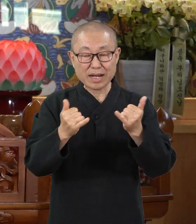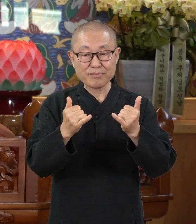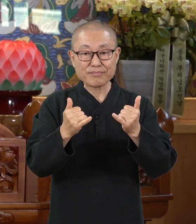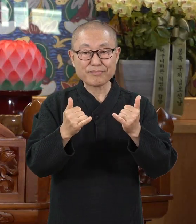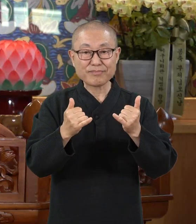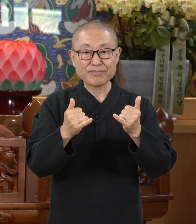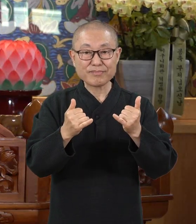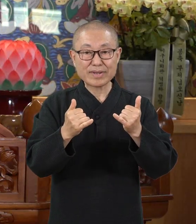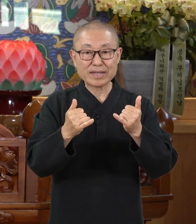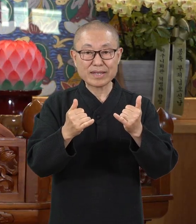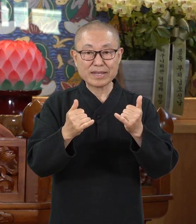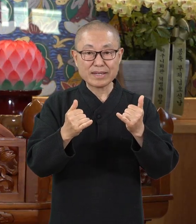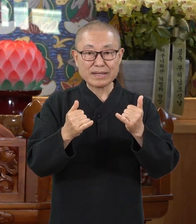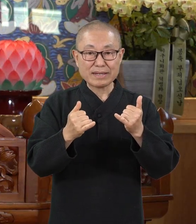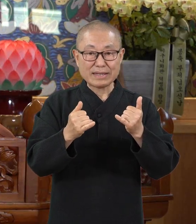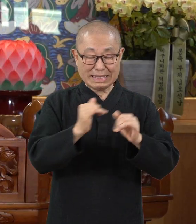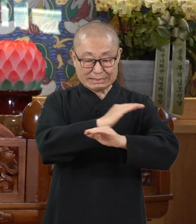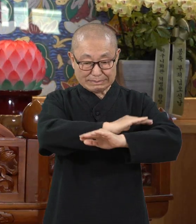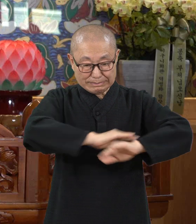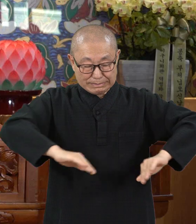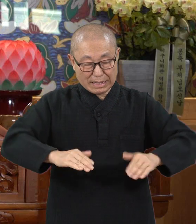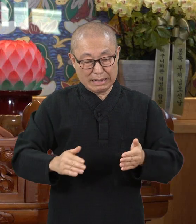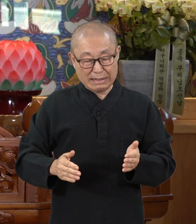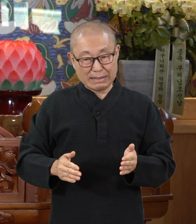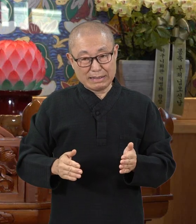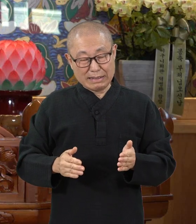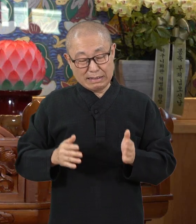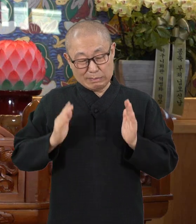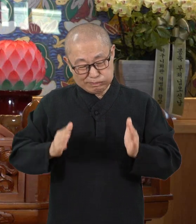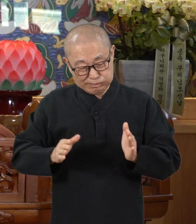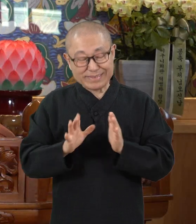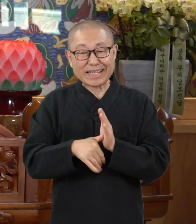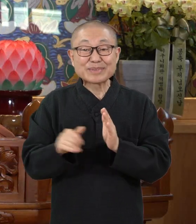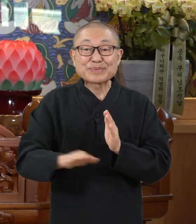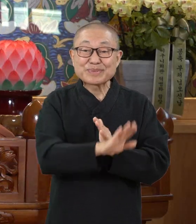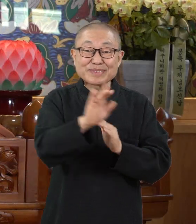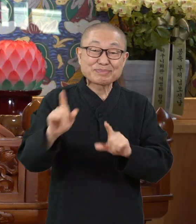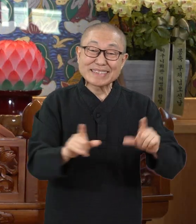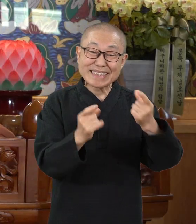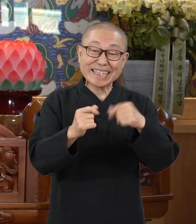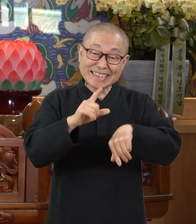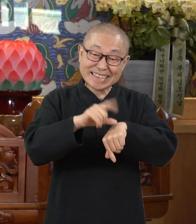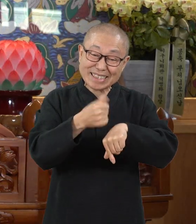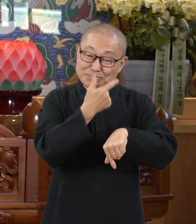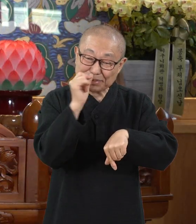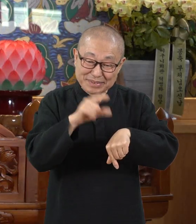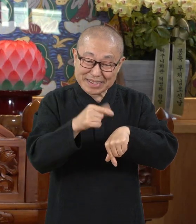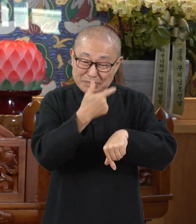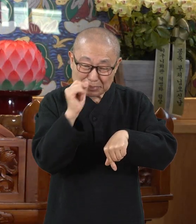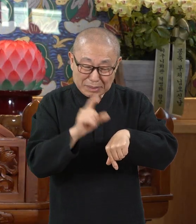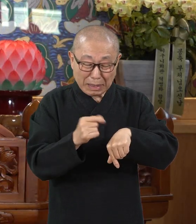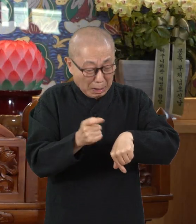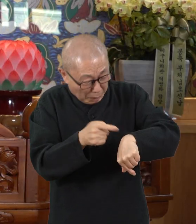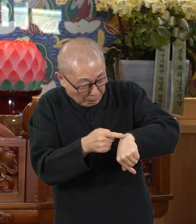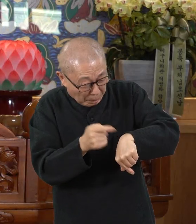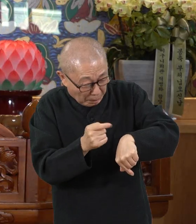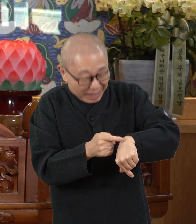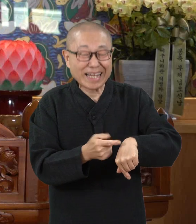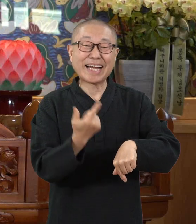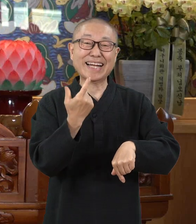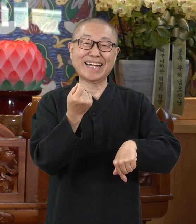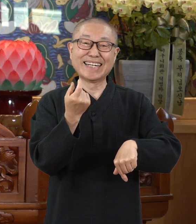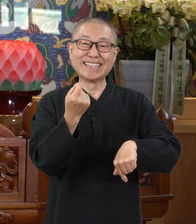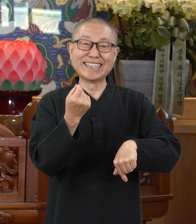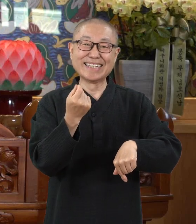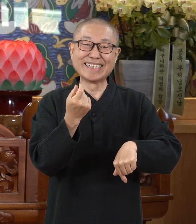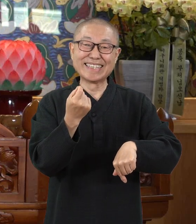생사의 들판을 막 허이허이, 우리 삶이 다 그래요. 막 시간에 쫓기고 사람들의 막 여러